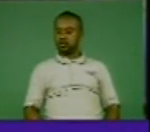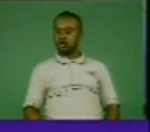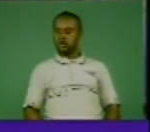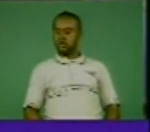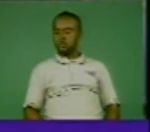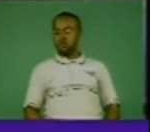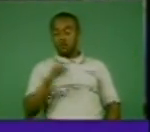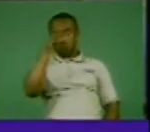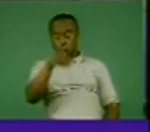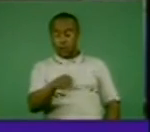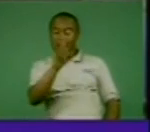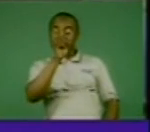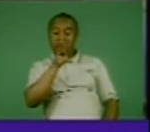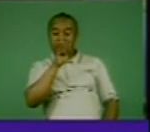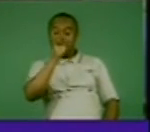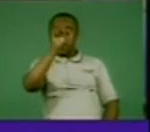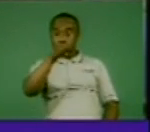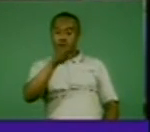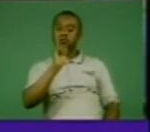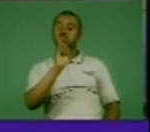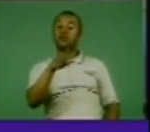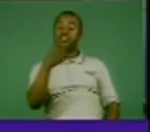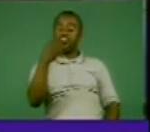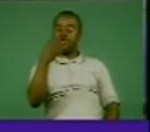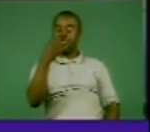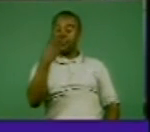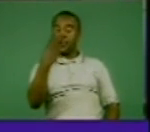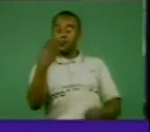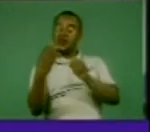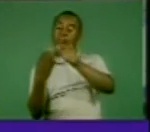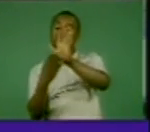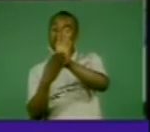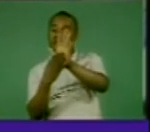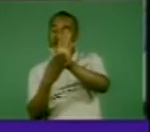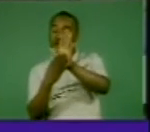kura 39, hapakuwa na kura ya hapana.